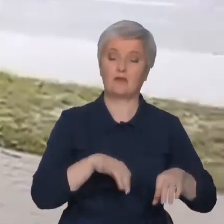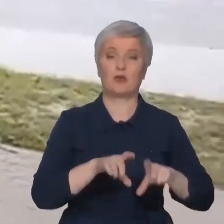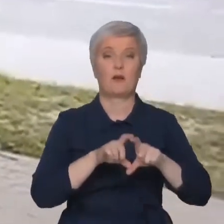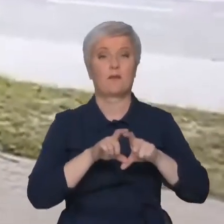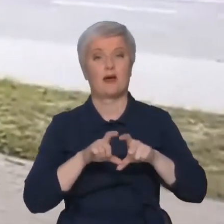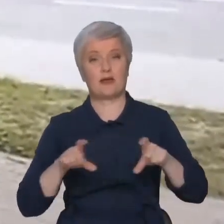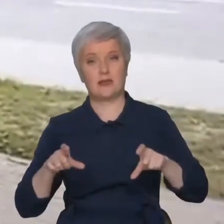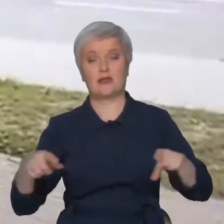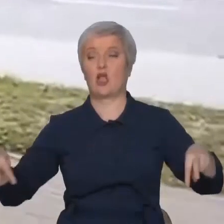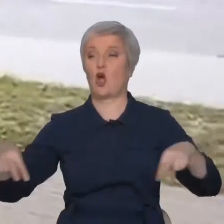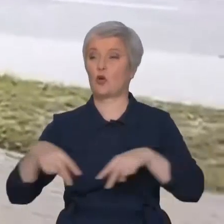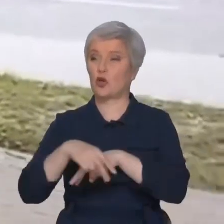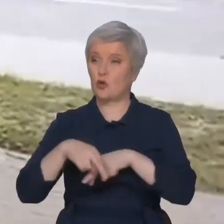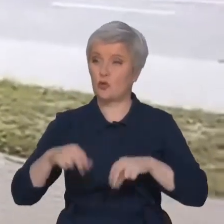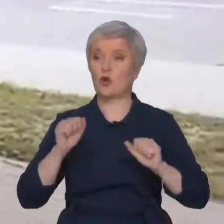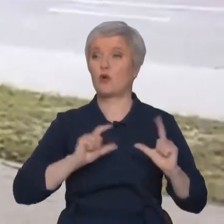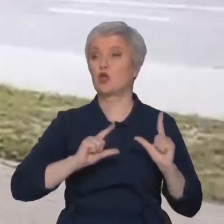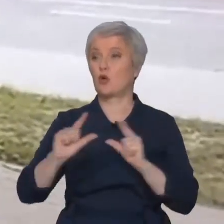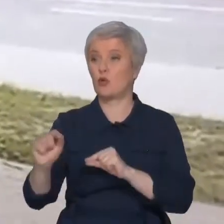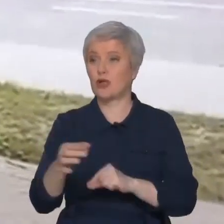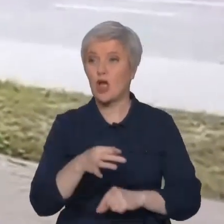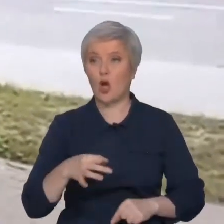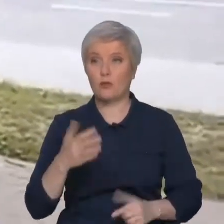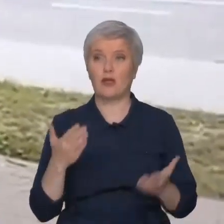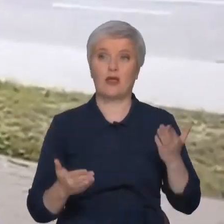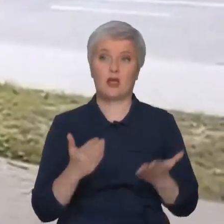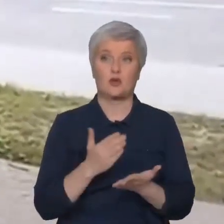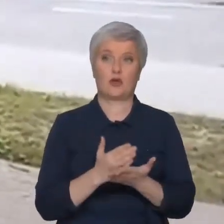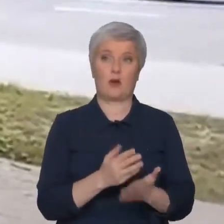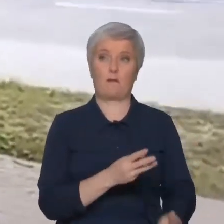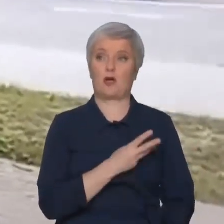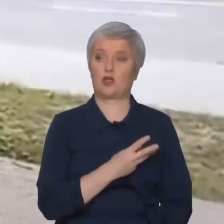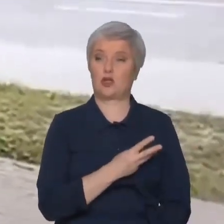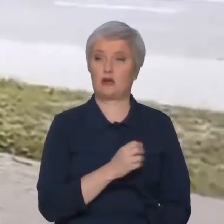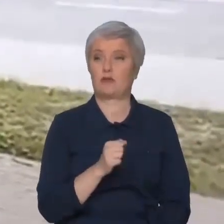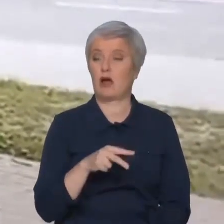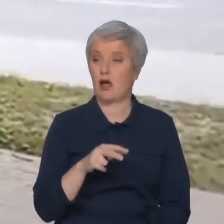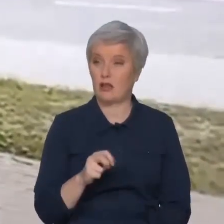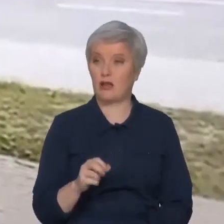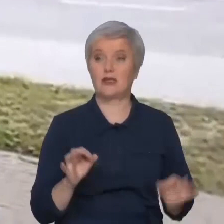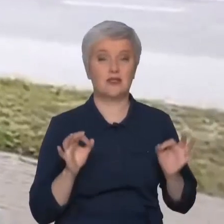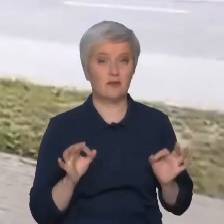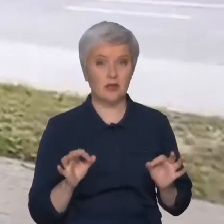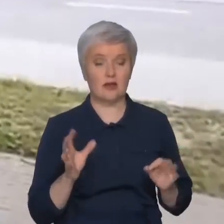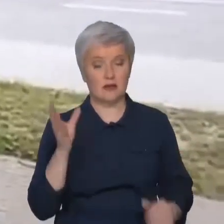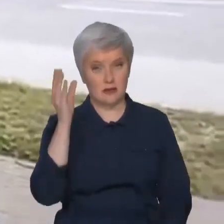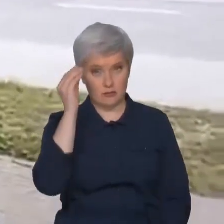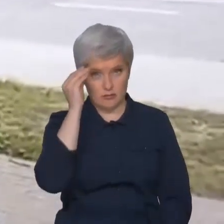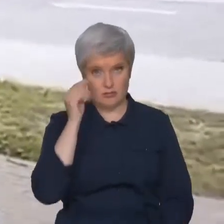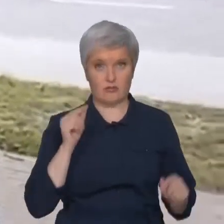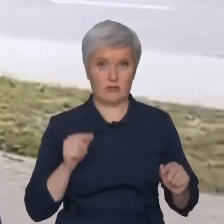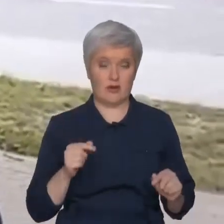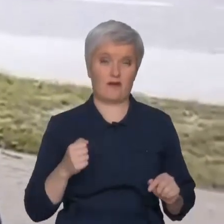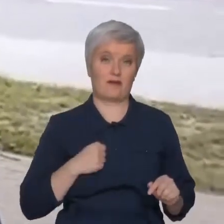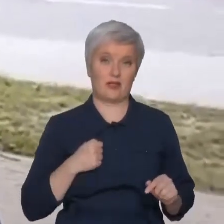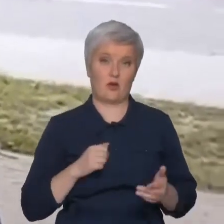люди по вулицям, можна виїхати з області, якщо є у людей таке бажання. Але, звичайно, з поправкою на цей